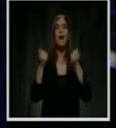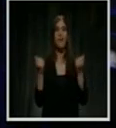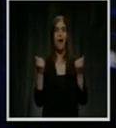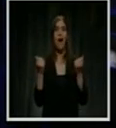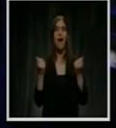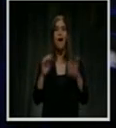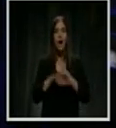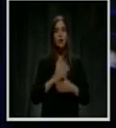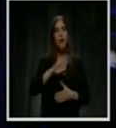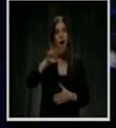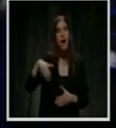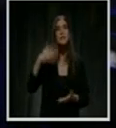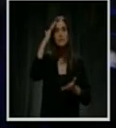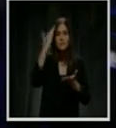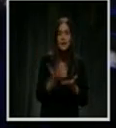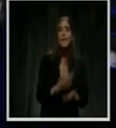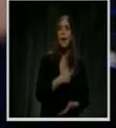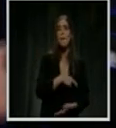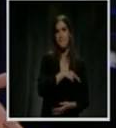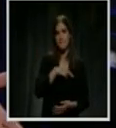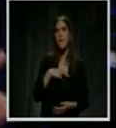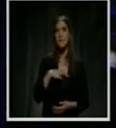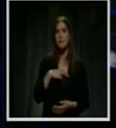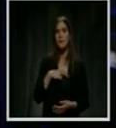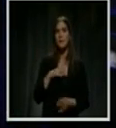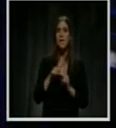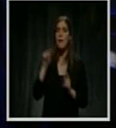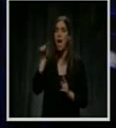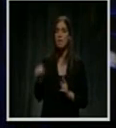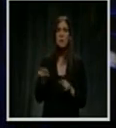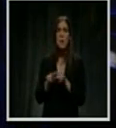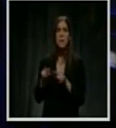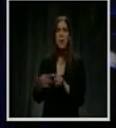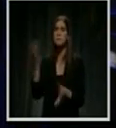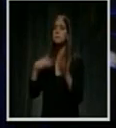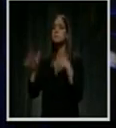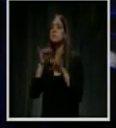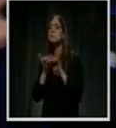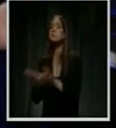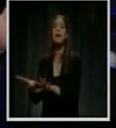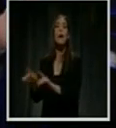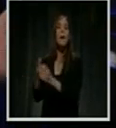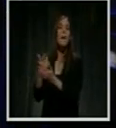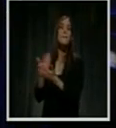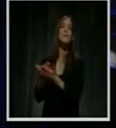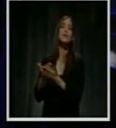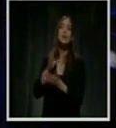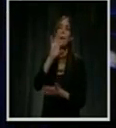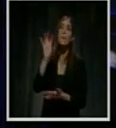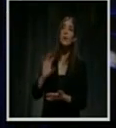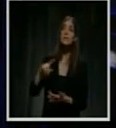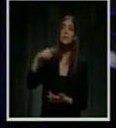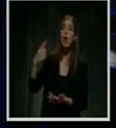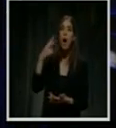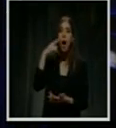illi ħarisnihom bis-saħħa dak kollu inti lest illi dbijaw biex nintogġbu ma' ħaddieħor. Insomma, strateġija